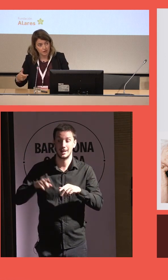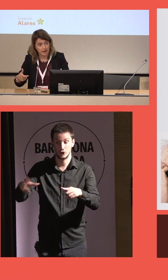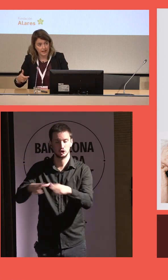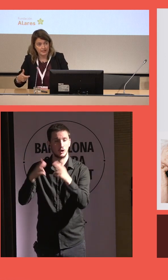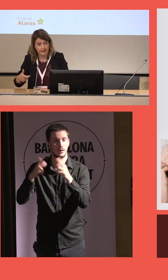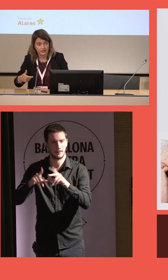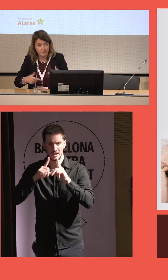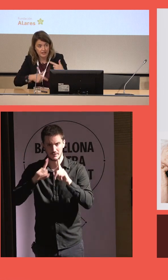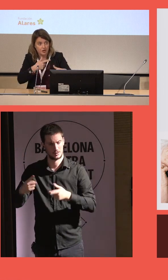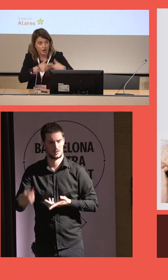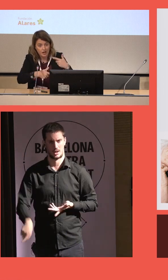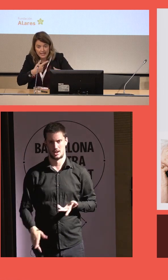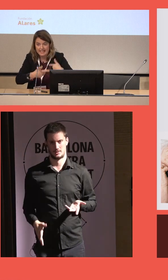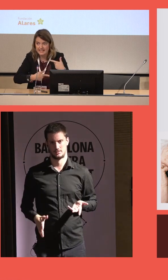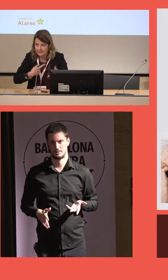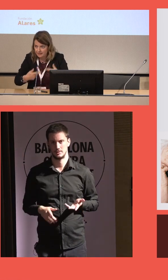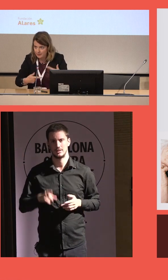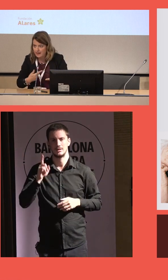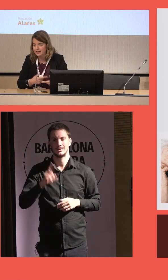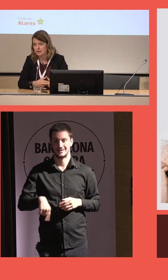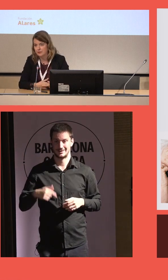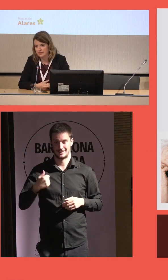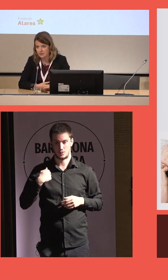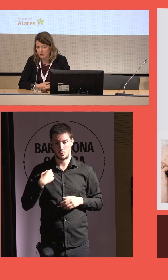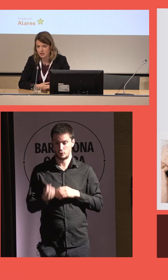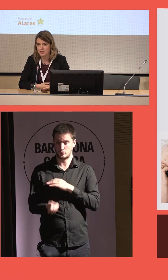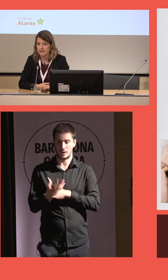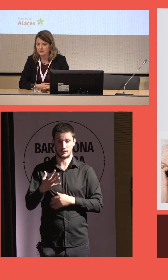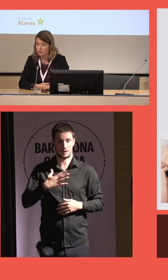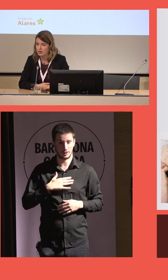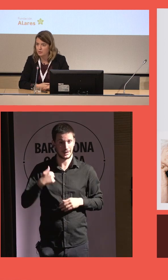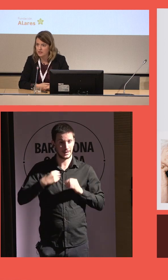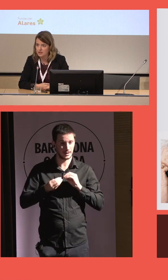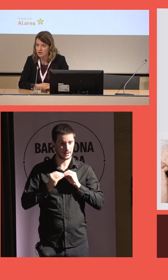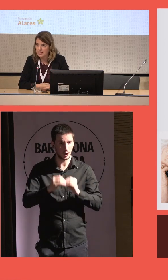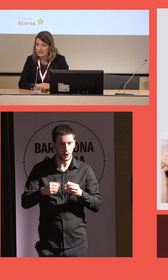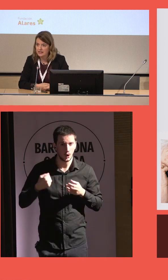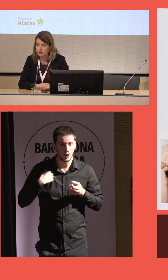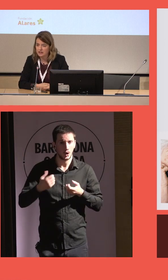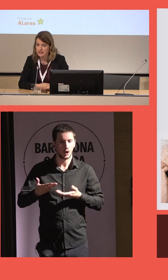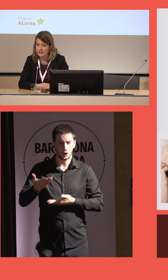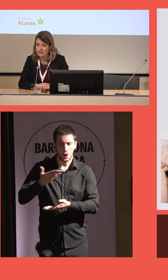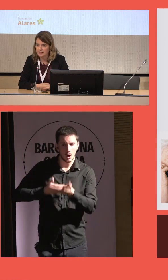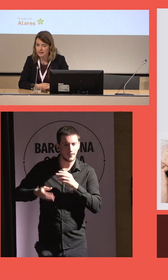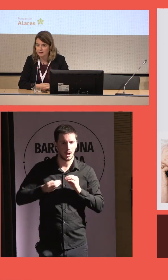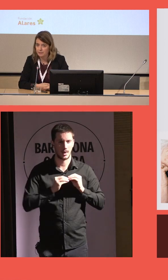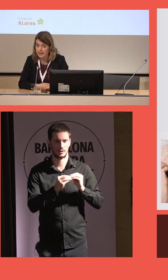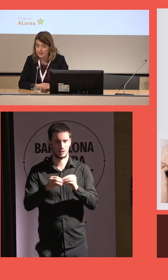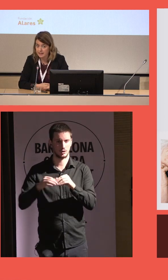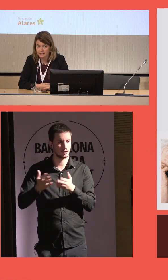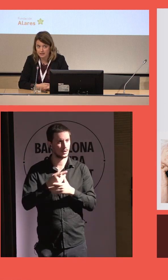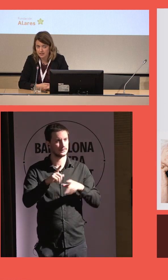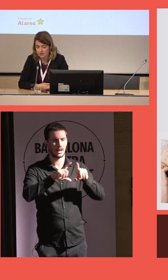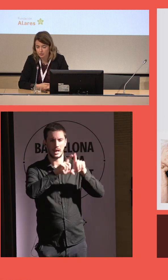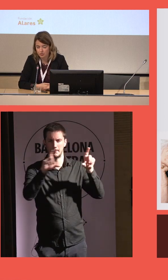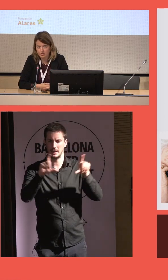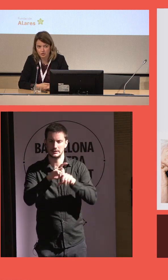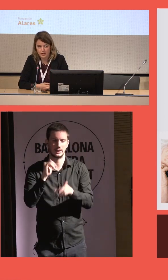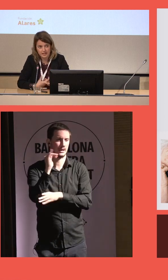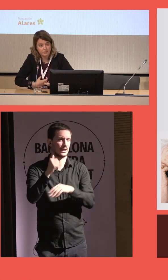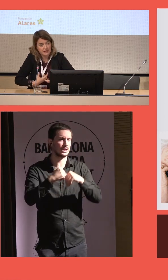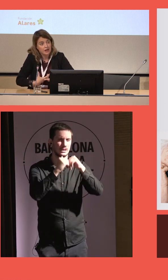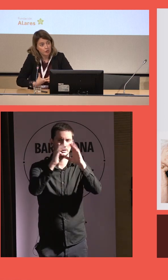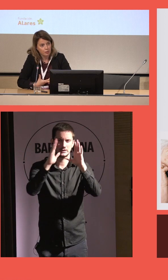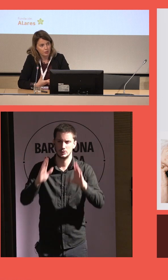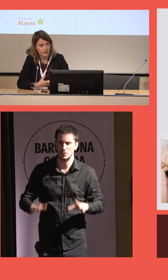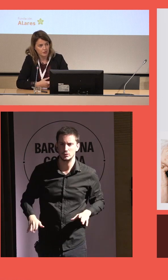de Fundació Alares el que fem és això incentivar aquesta participació aquesta col·laboració de totes aquelles empreses institucions